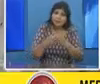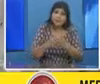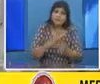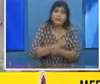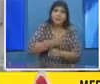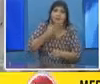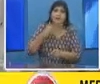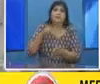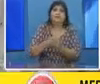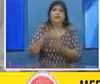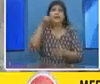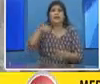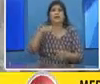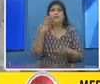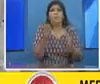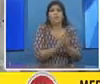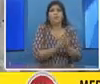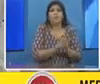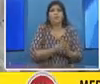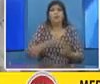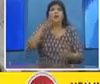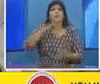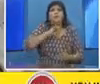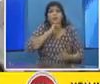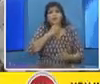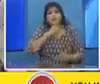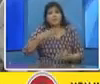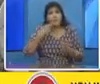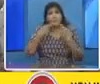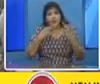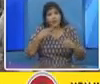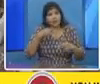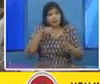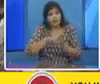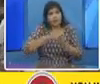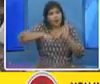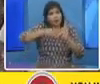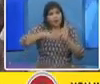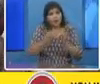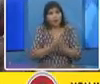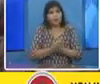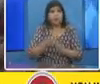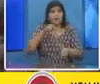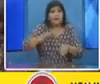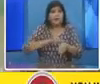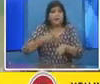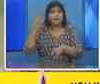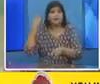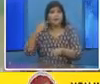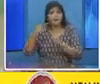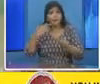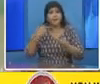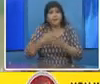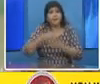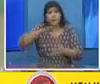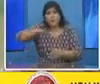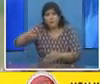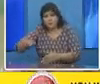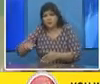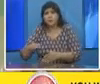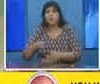होती है। आप भी अपने बड़े बुजुर्गों से बातें करेंगे उनके समय की बातों को, उनके